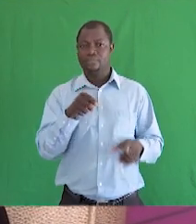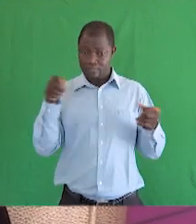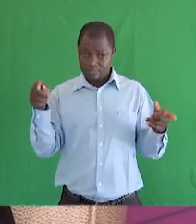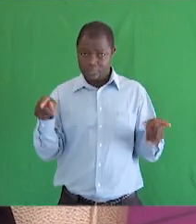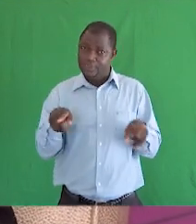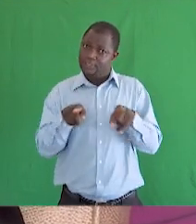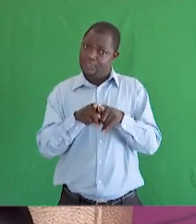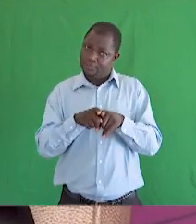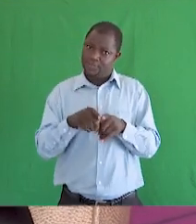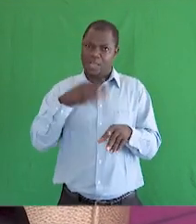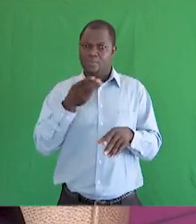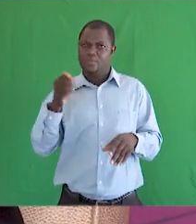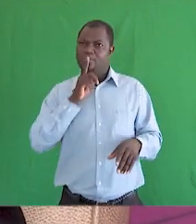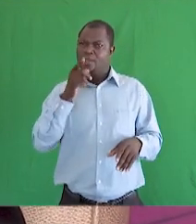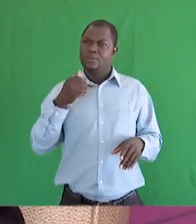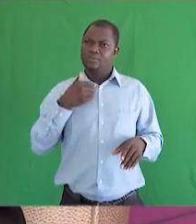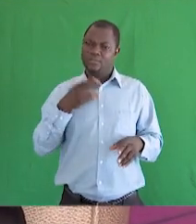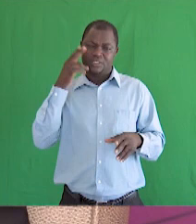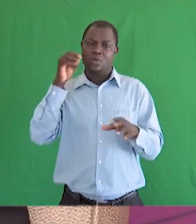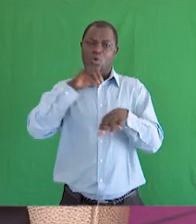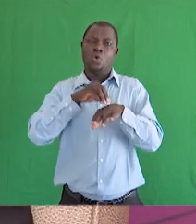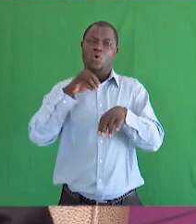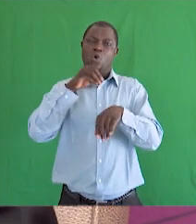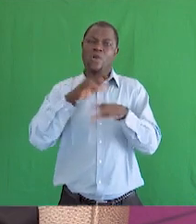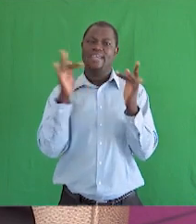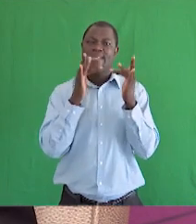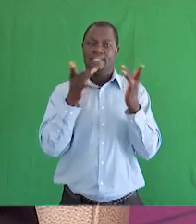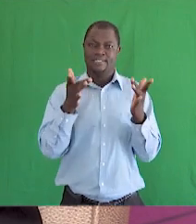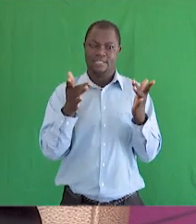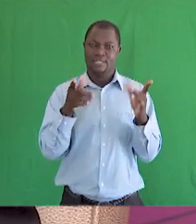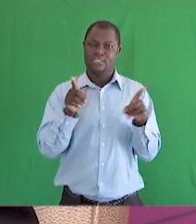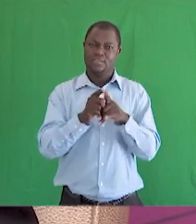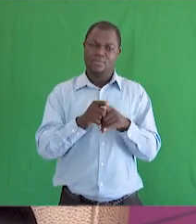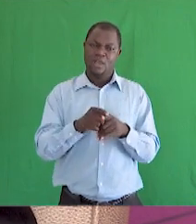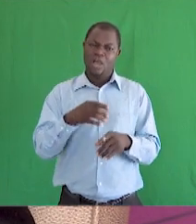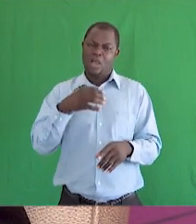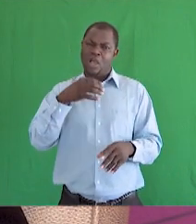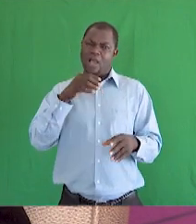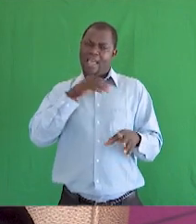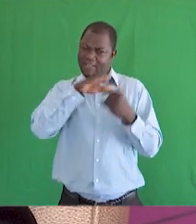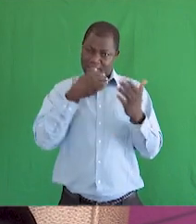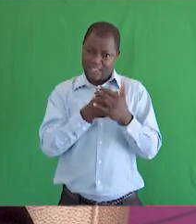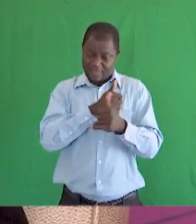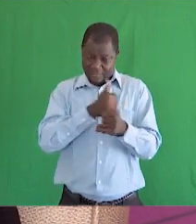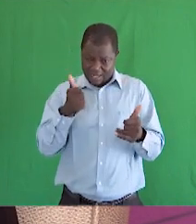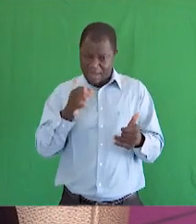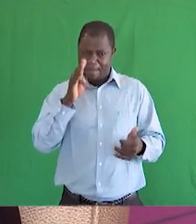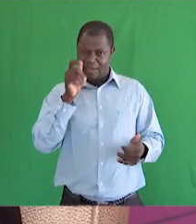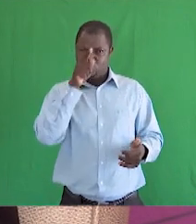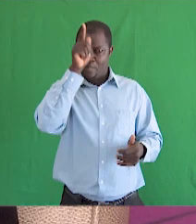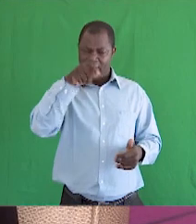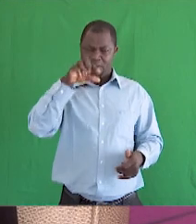Chisamba titi vanga wata tuti tunuwana na padande mtande. Tukuti wawamuri wo. Asiwa wepamu gamu ni pamu pangara haujigiwi uno